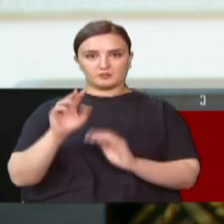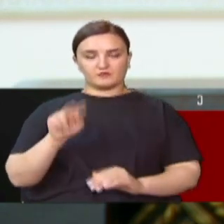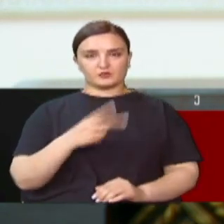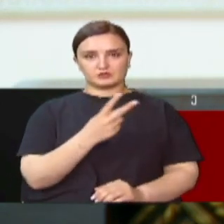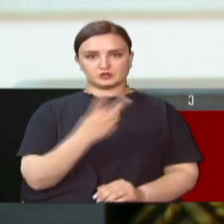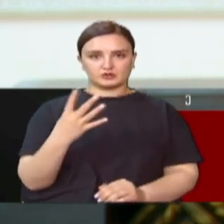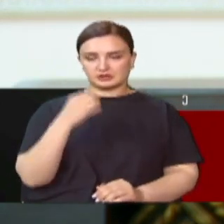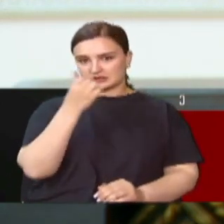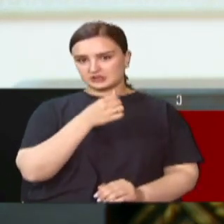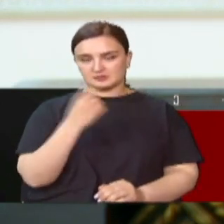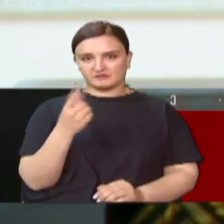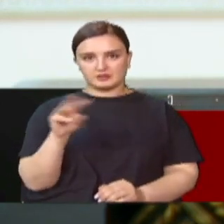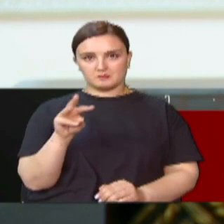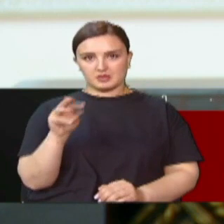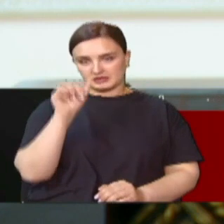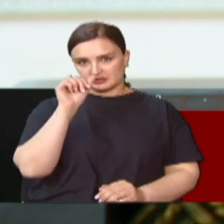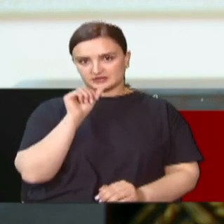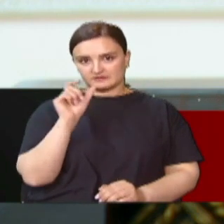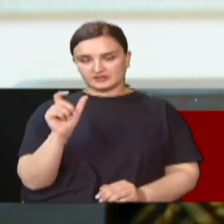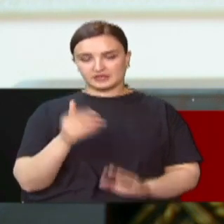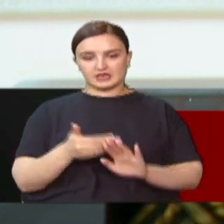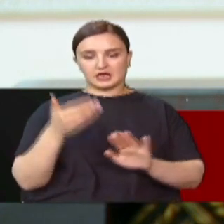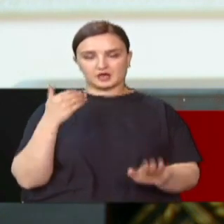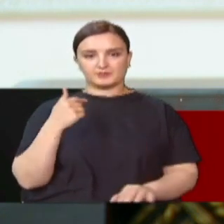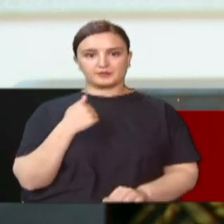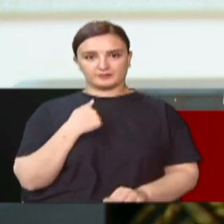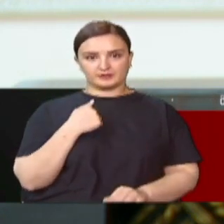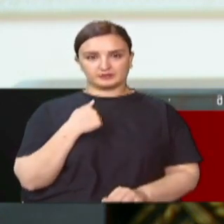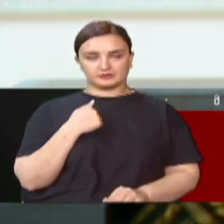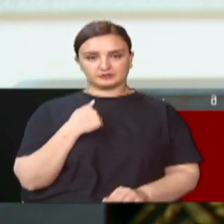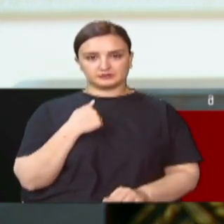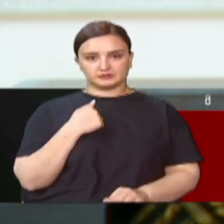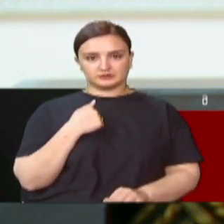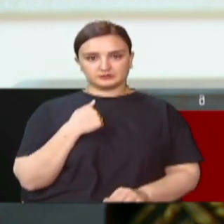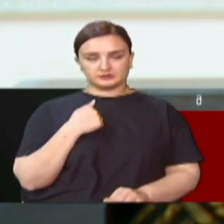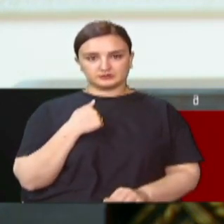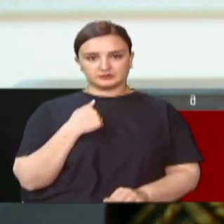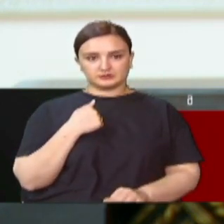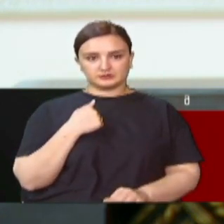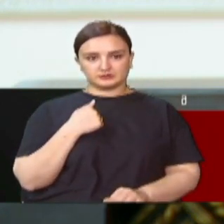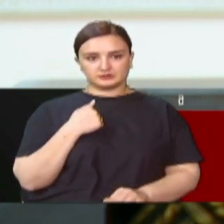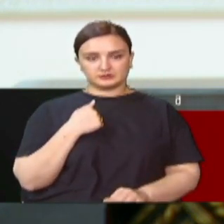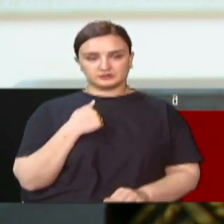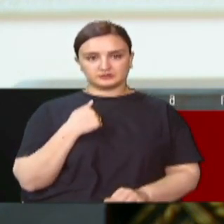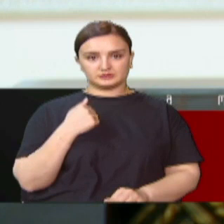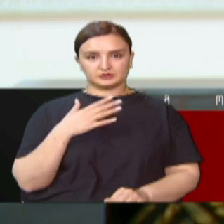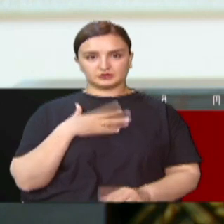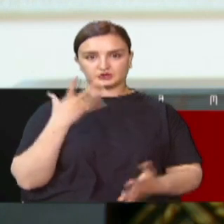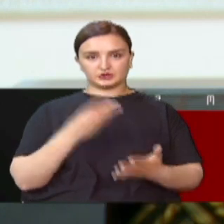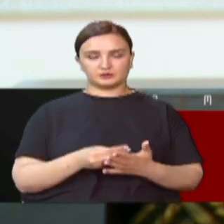წლის 1 მარტისთვის. Იქამდე მე მაინც ოპტიმისტი ვარ.